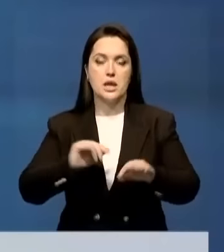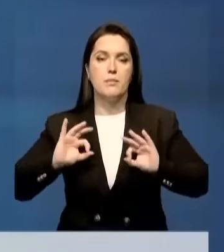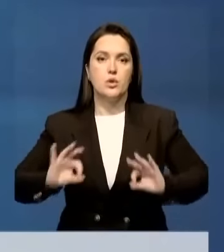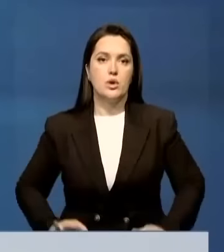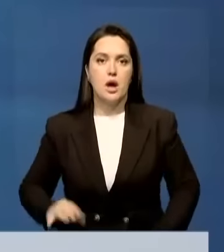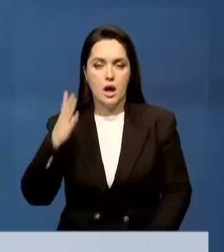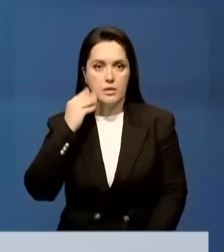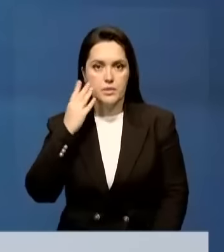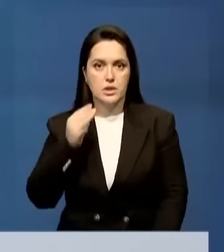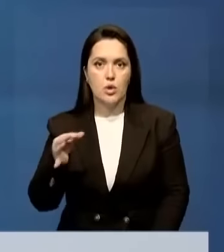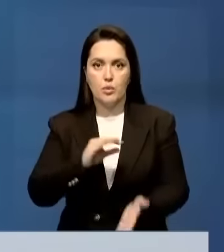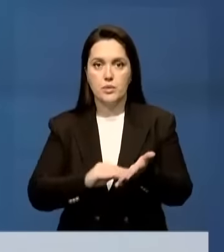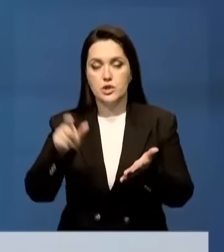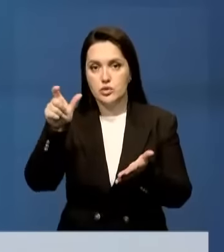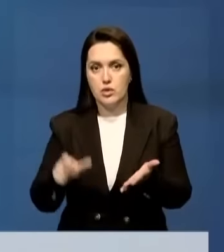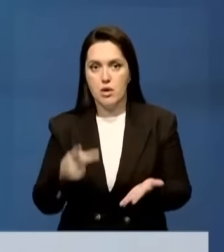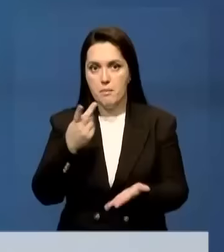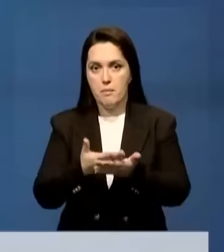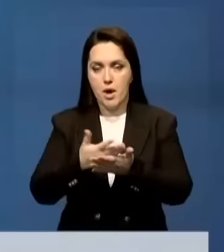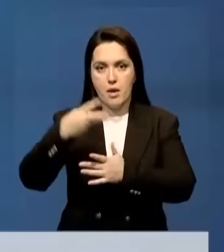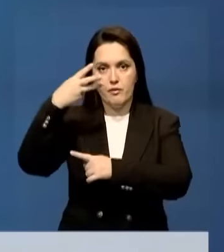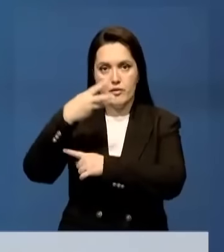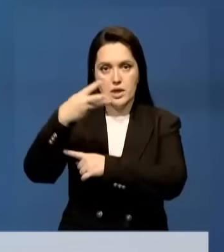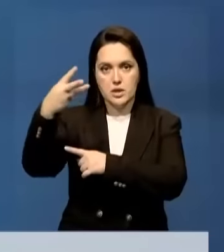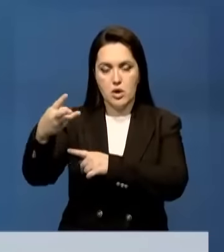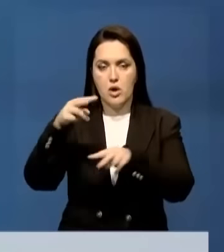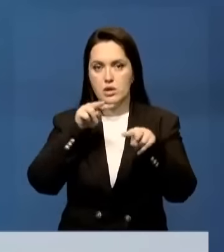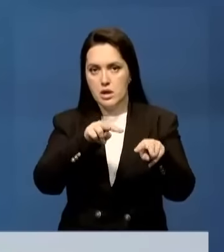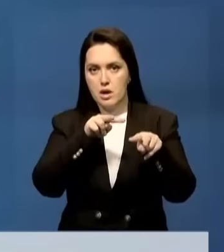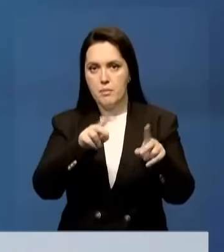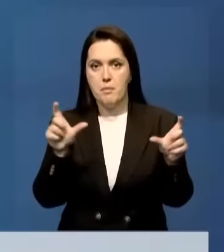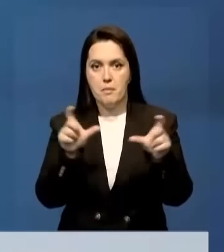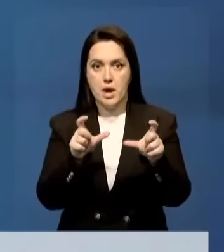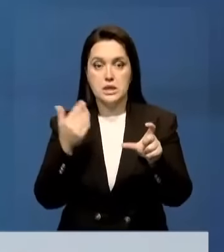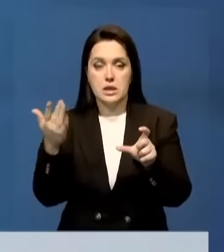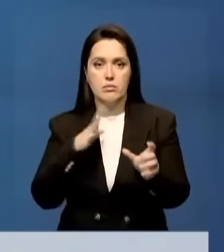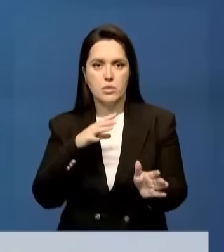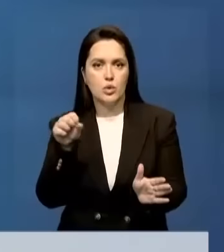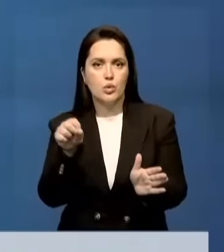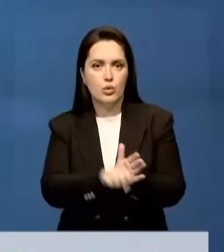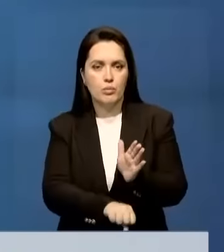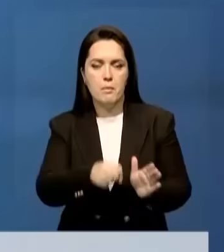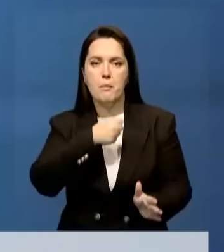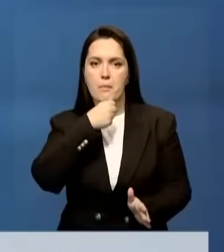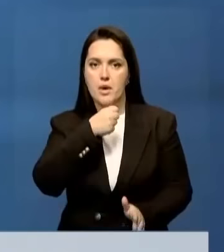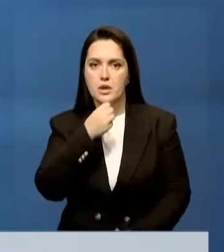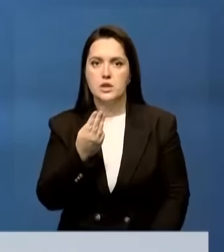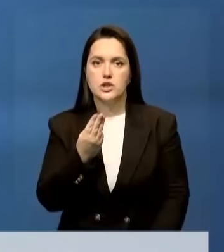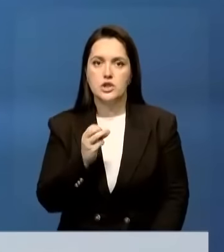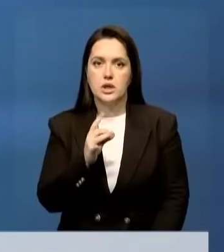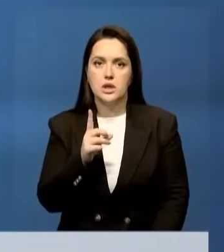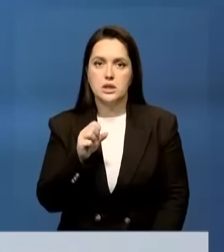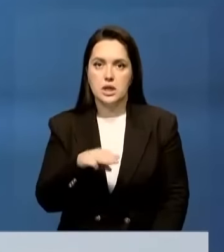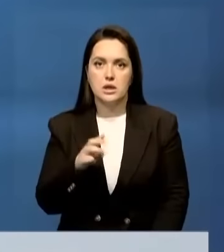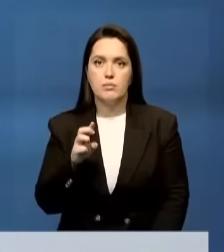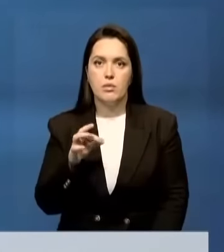и прокуратурой Алматинской области. Журналистам показали видео с камер наблюдения магазина, где был убит подросток